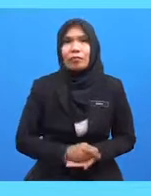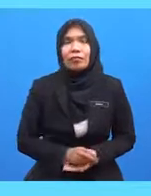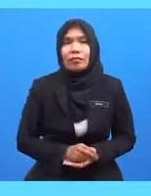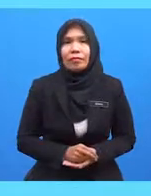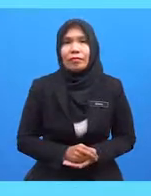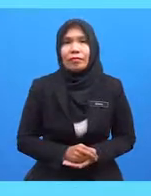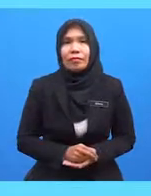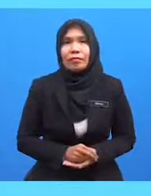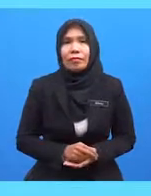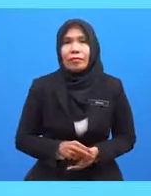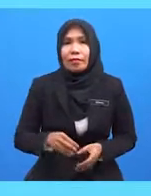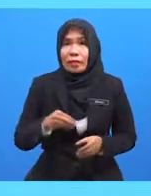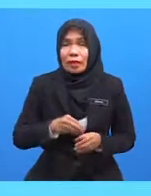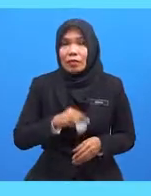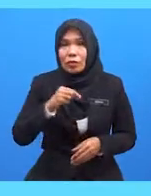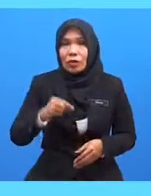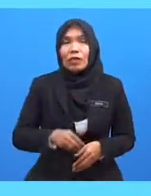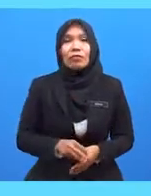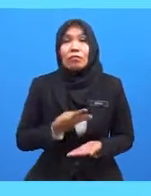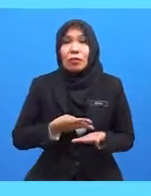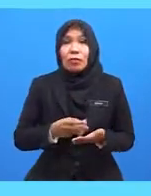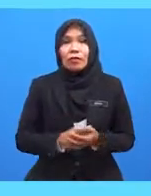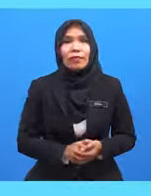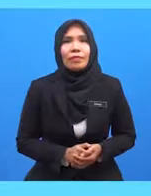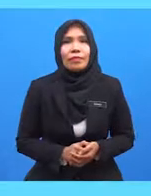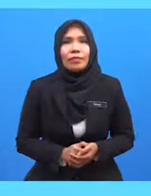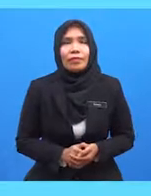Besar Karang Asam di Sasak